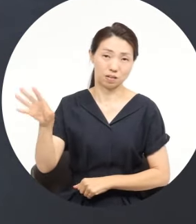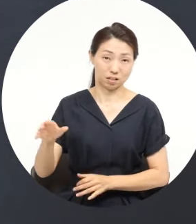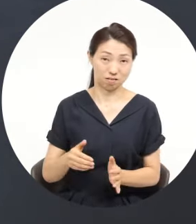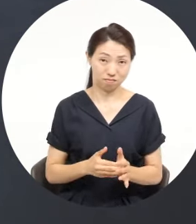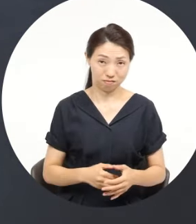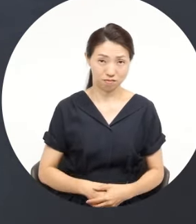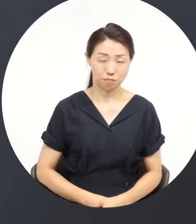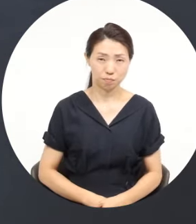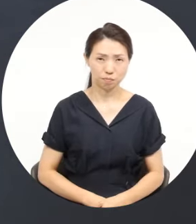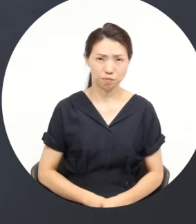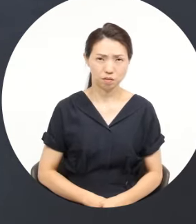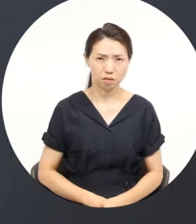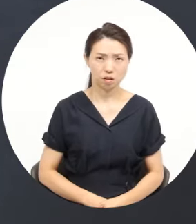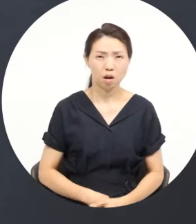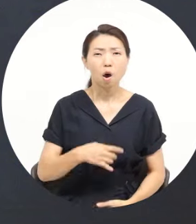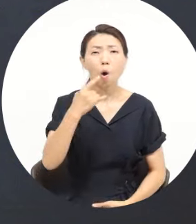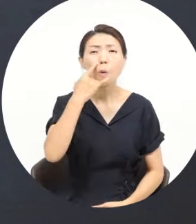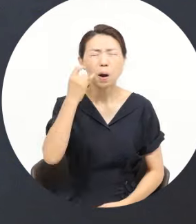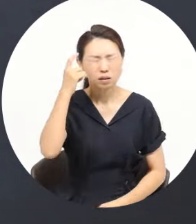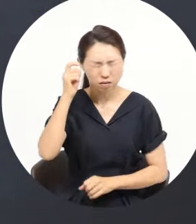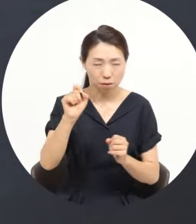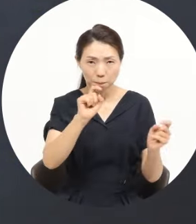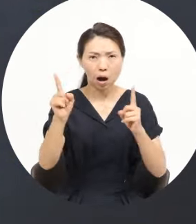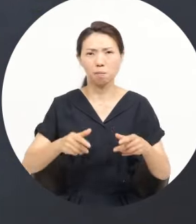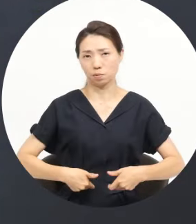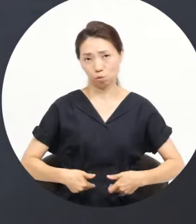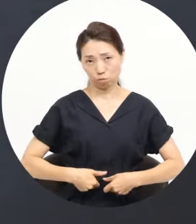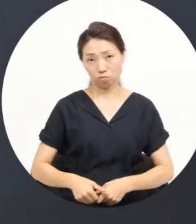정신 좀 차려야 돼요. 자기가.